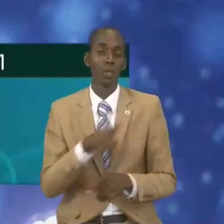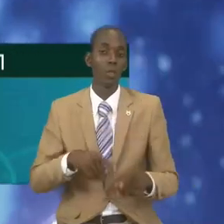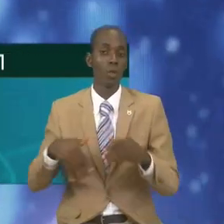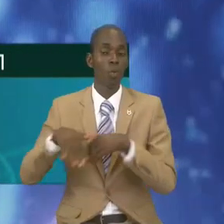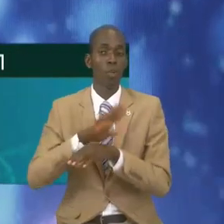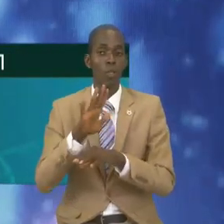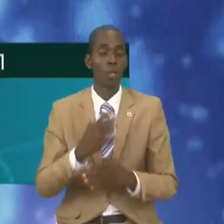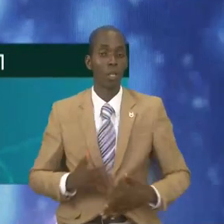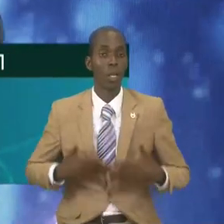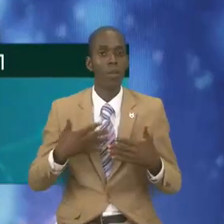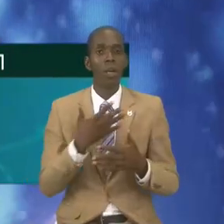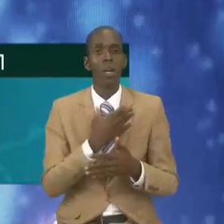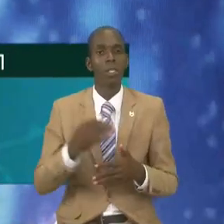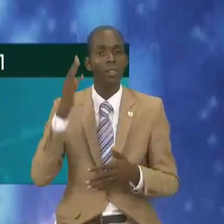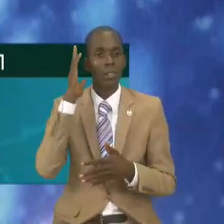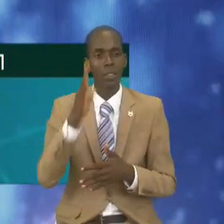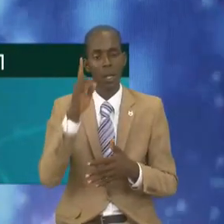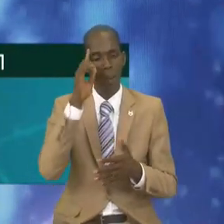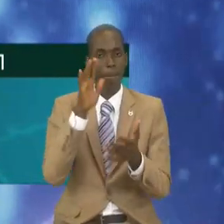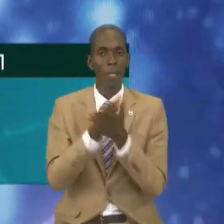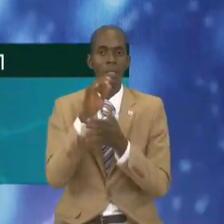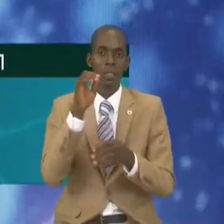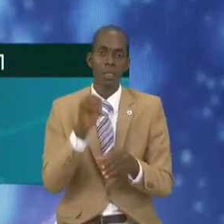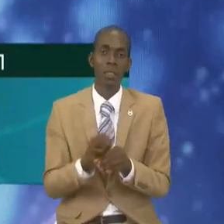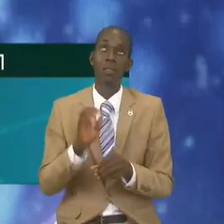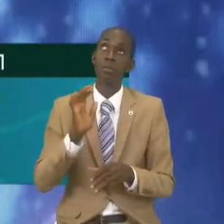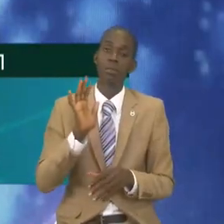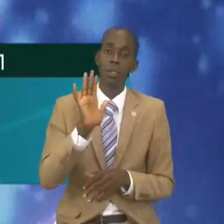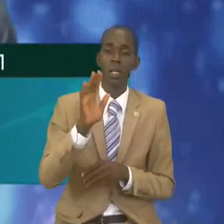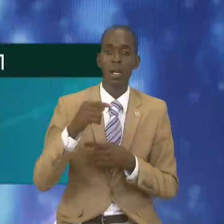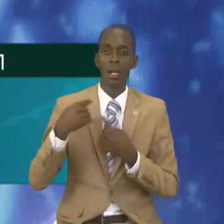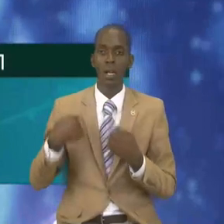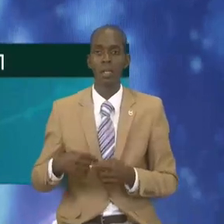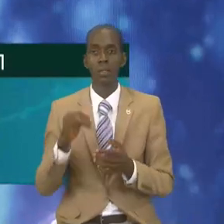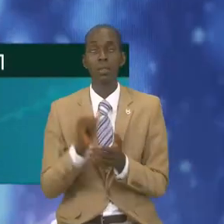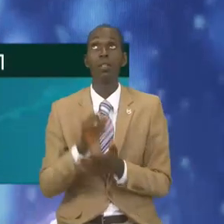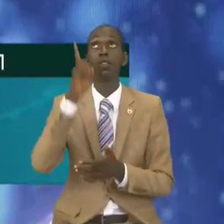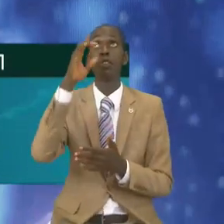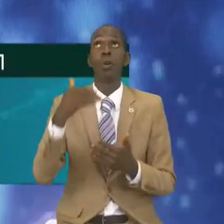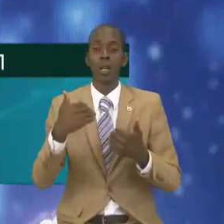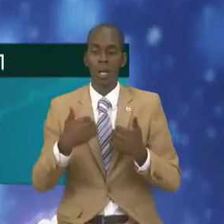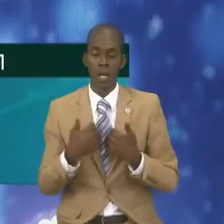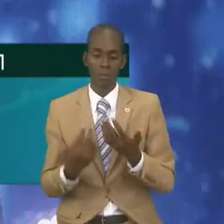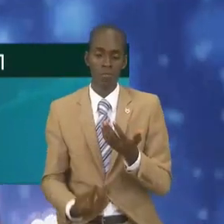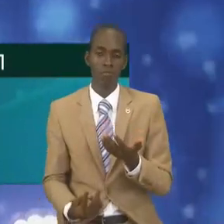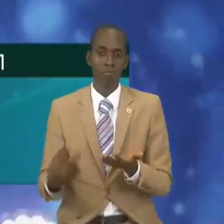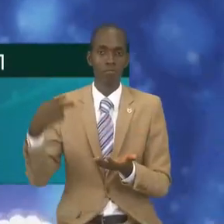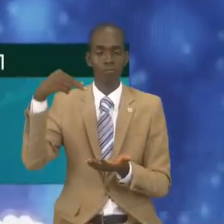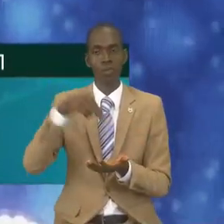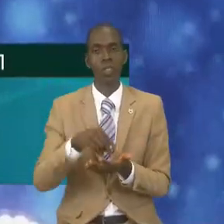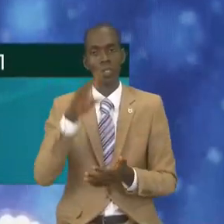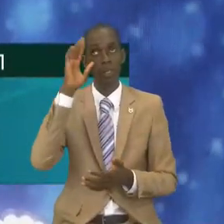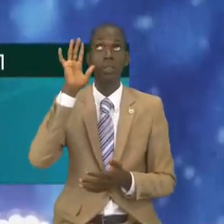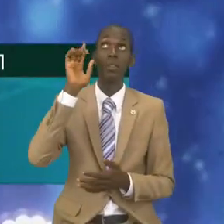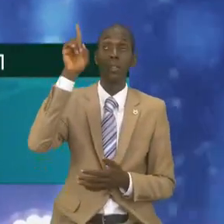tu crois dans ton cœur que Dieu l'a ressuscité des morts,